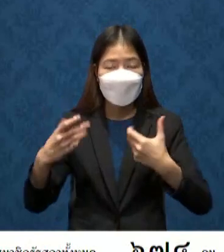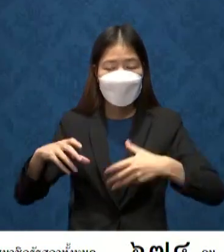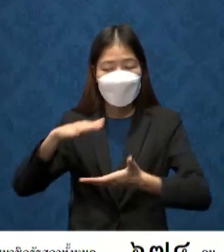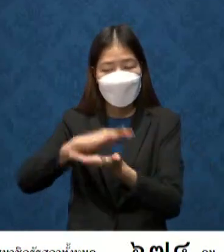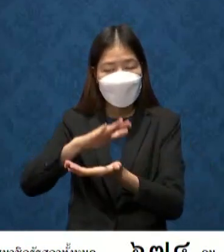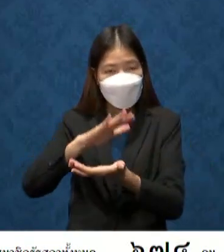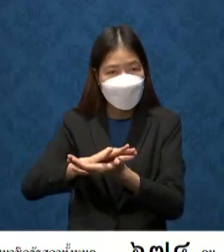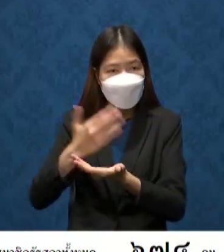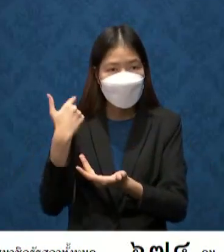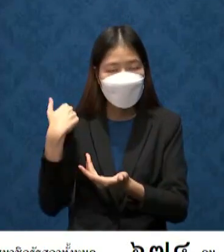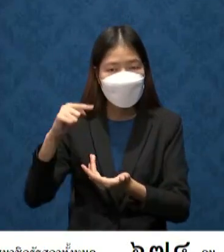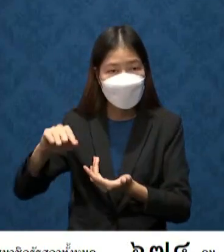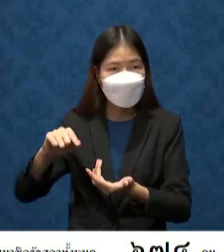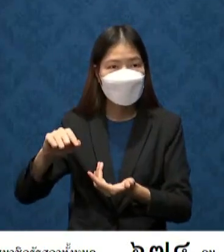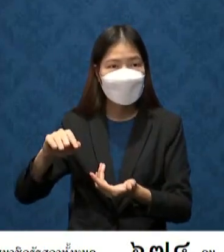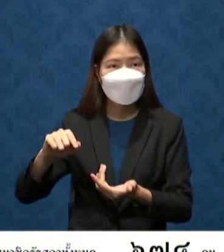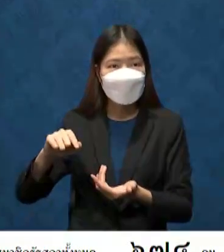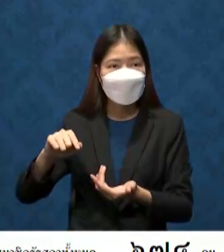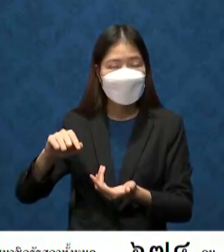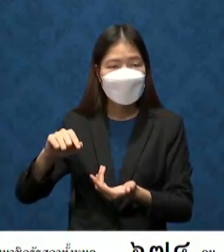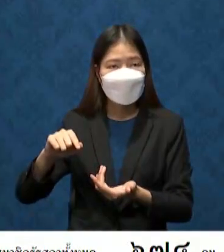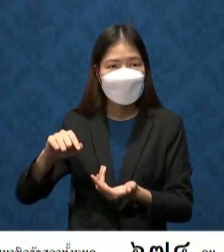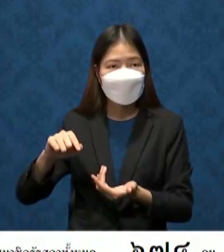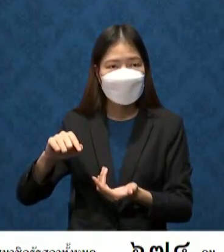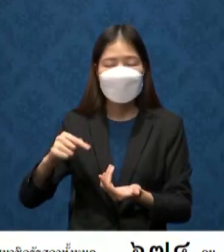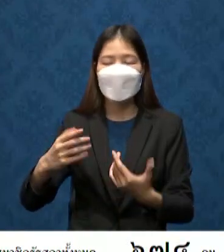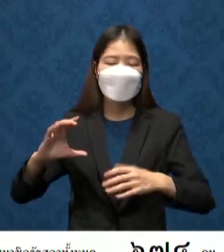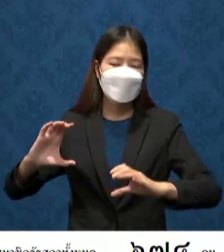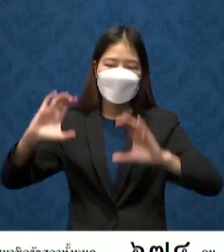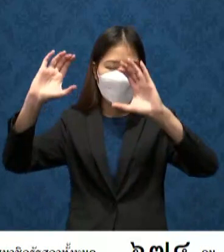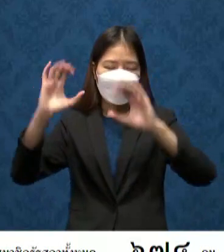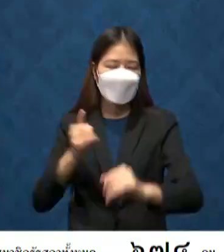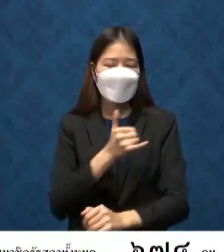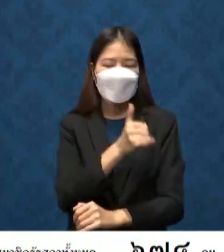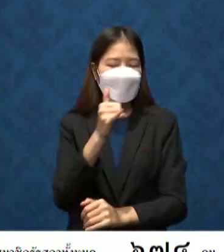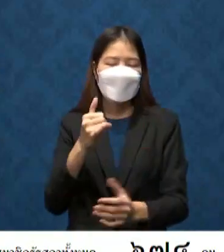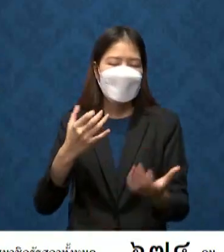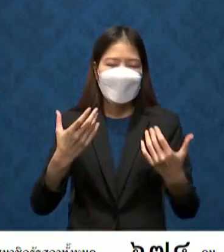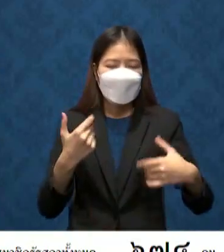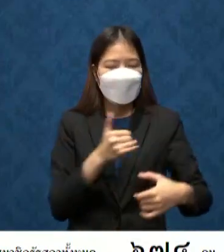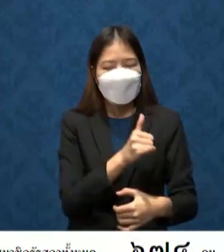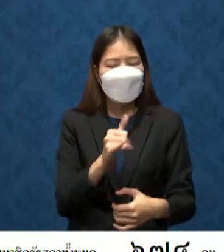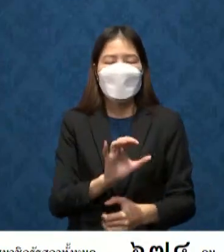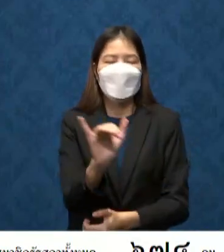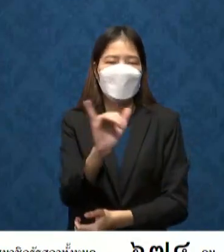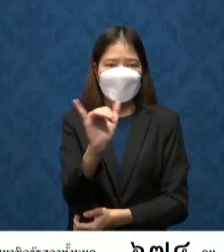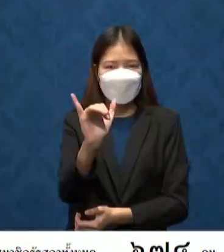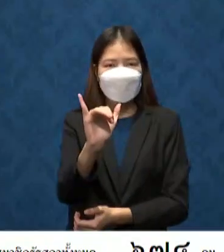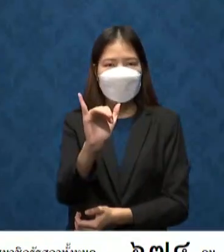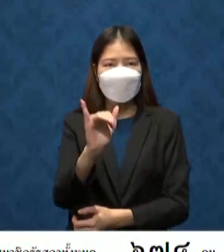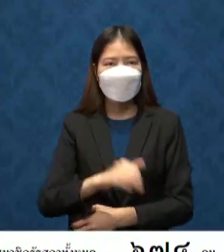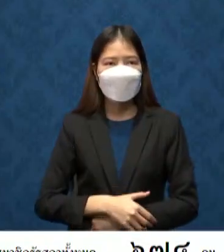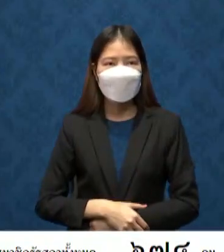นี้รัฐก็ยังเข้าไม่ถึงจัดการศึกษาให้กับท้องถิ่นในส่วนนี้เพราะฉะนั้นในส่วนที่ว่